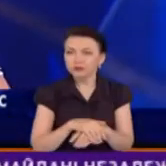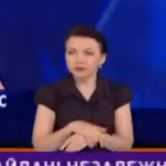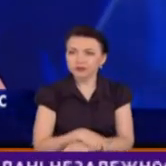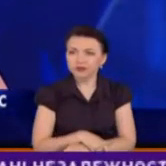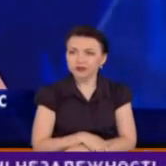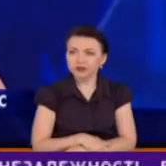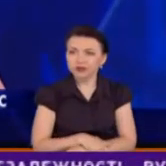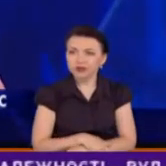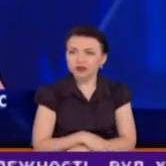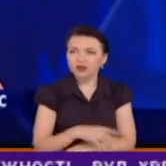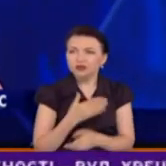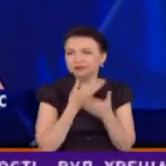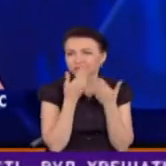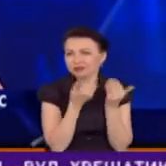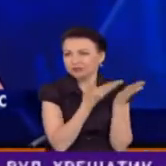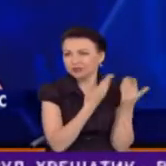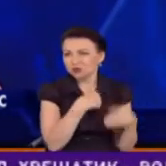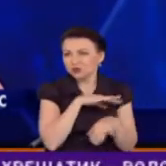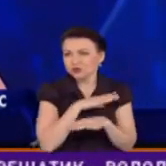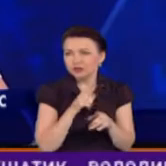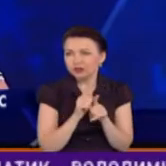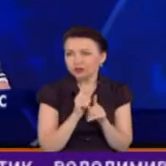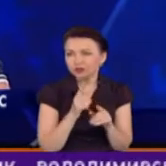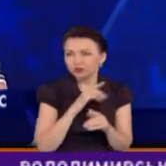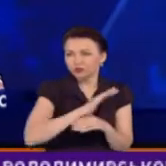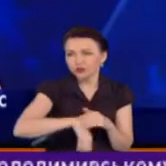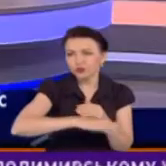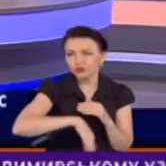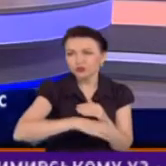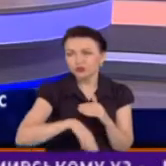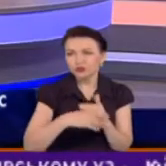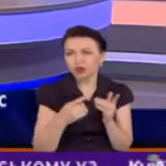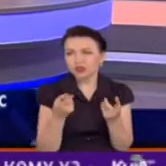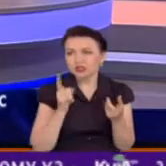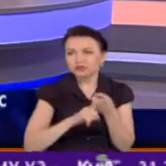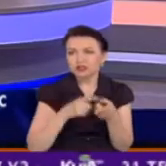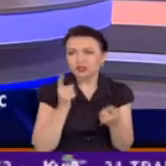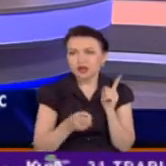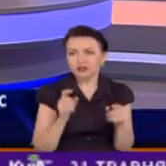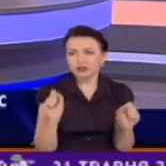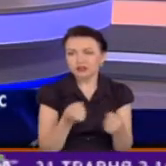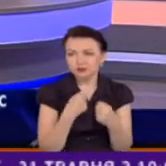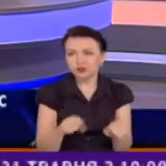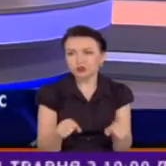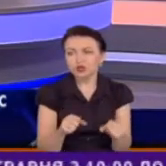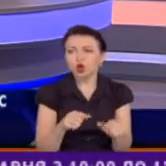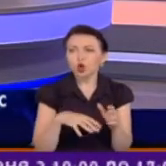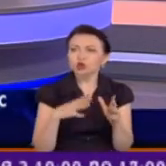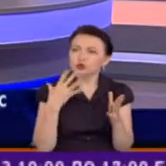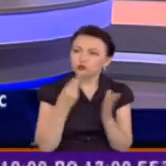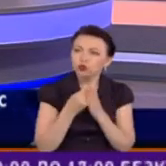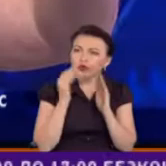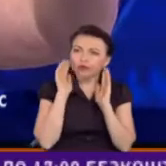про космічні паради? Не мають жодного взагалі, от жодного, розумієте, жодного зв'язку з реальністю. Уйдіть на індивідуальне,